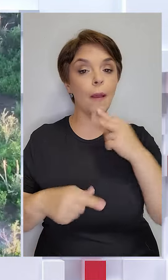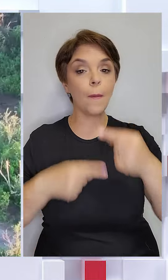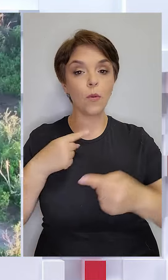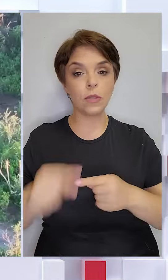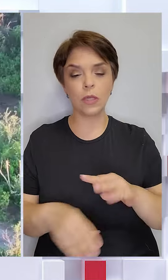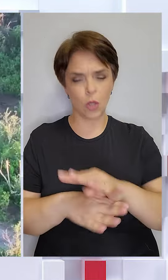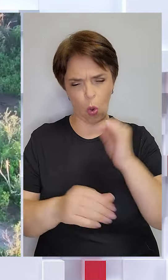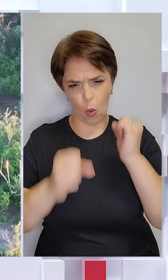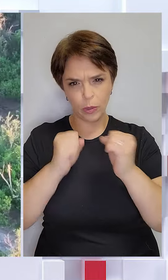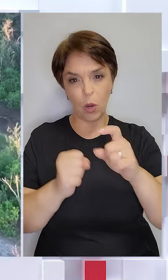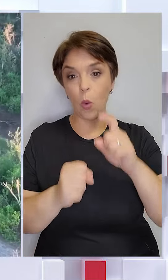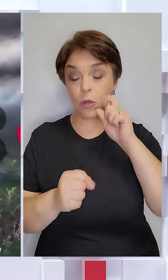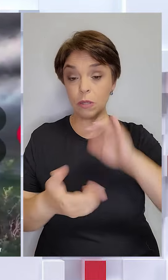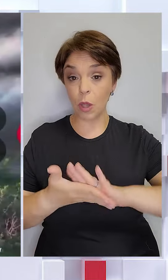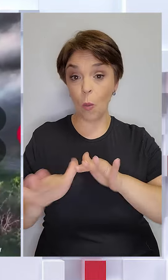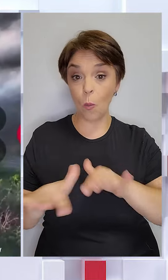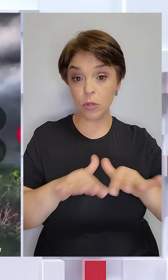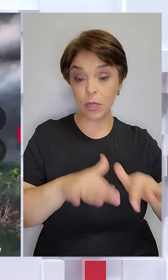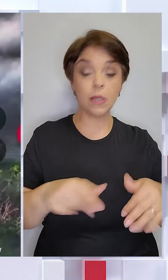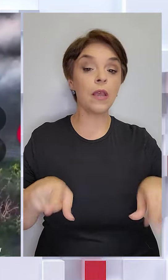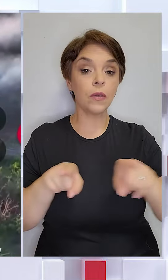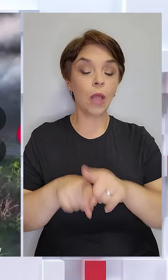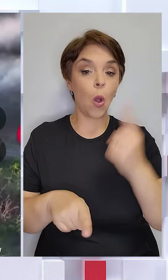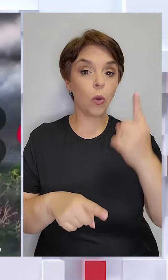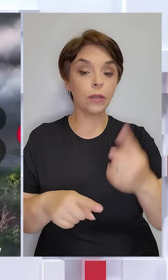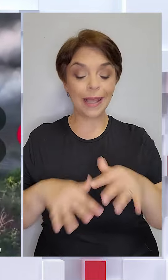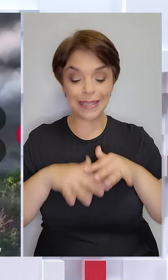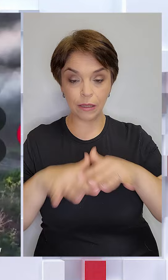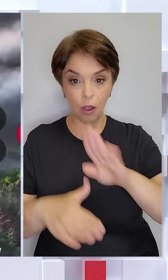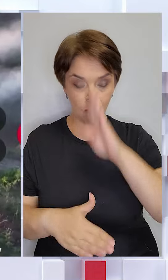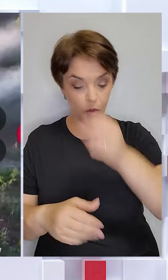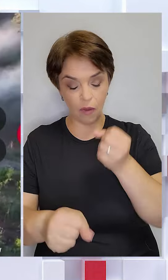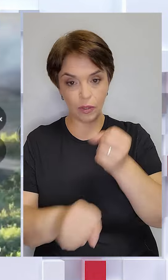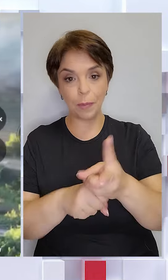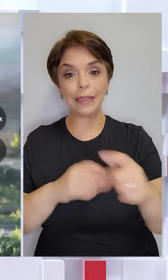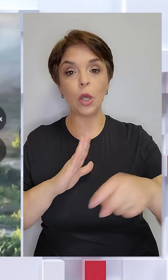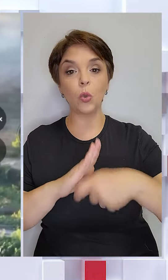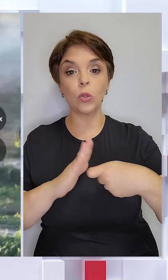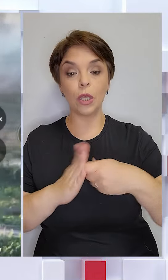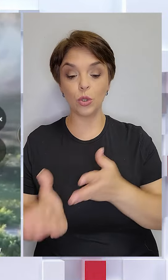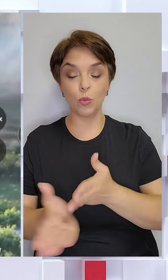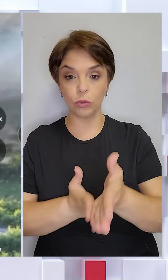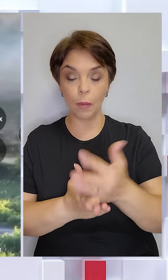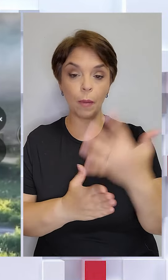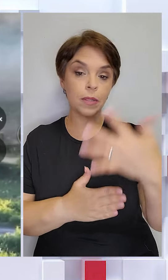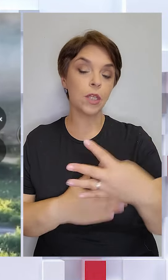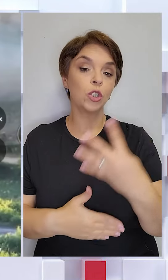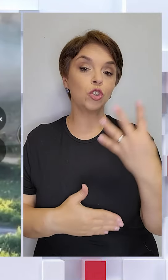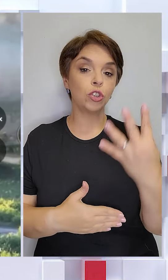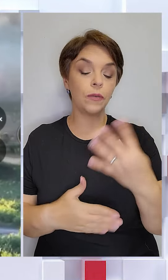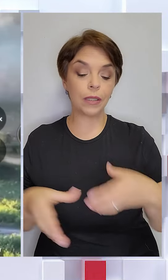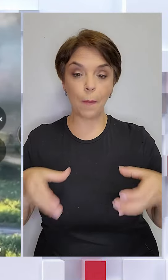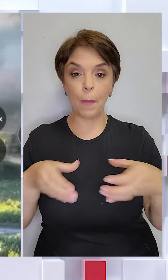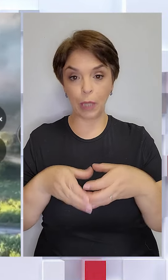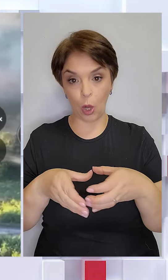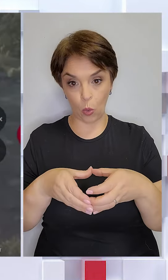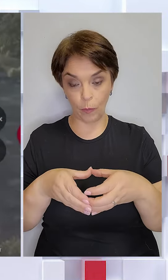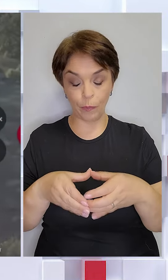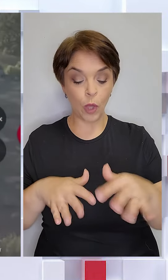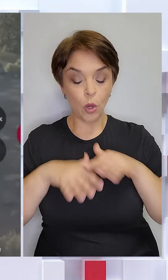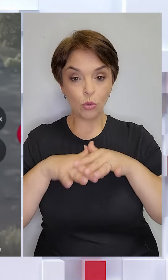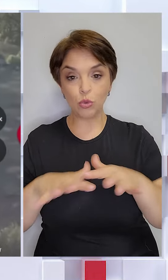постійними обстрілами українських позицій. Ось так одна з атак ворога відбита на Донецькому напрямку 54-м батальйоном.